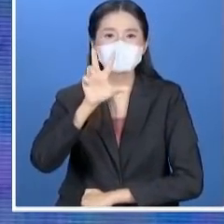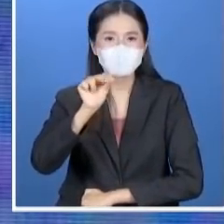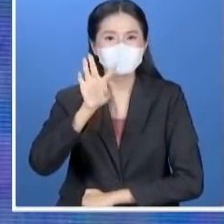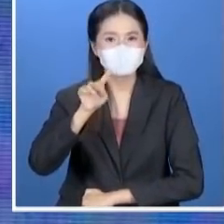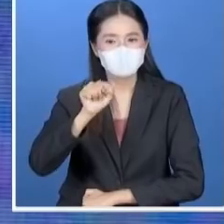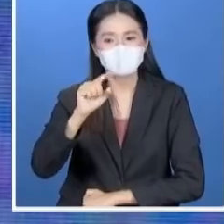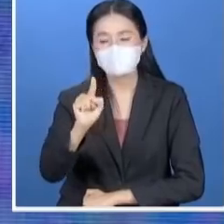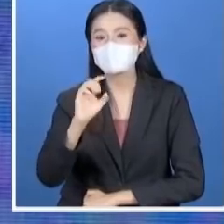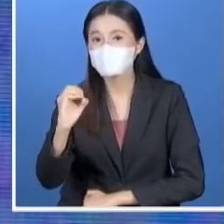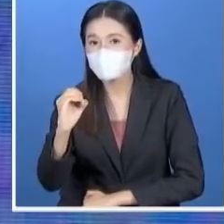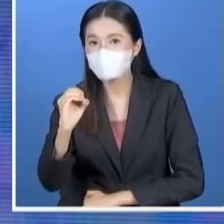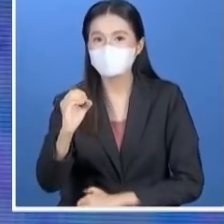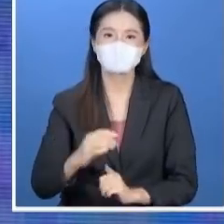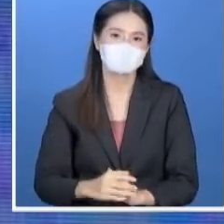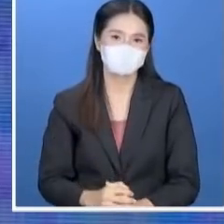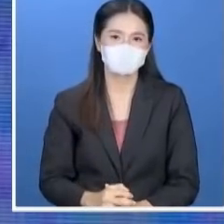23:34:10 นะครับ